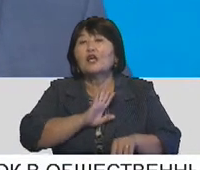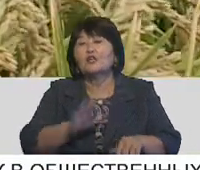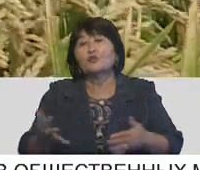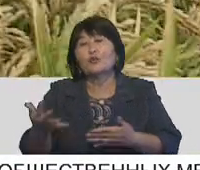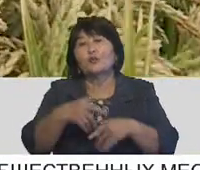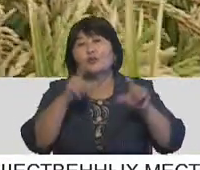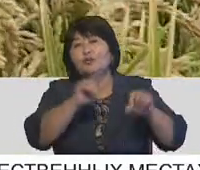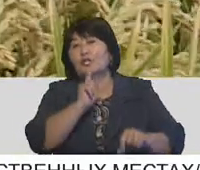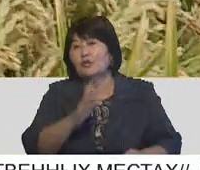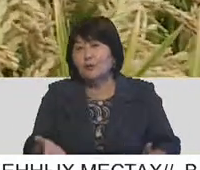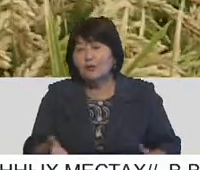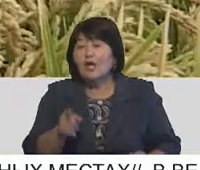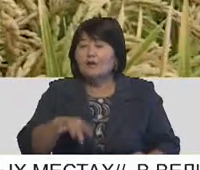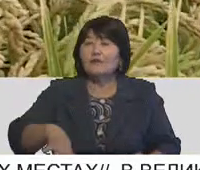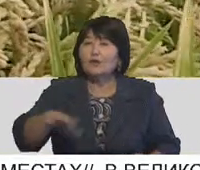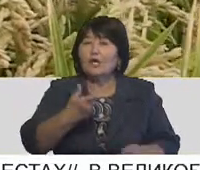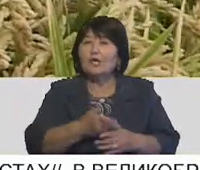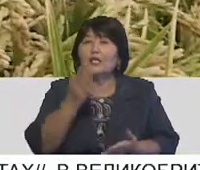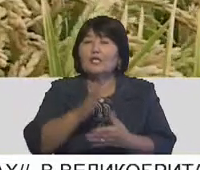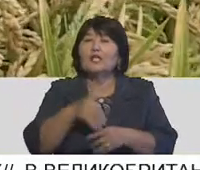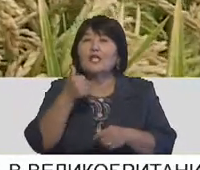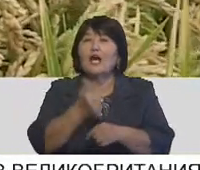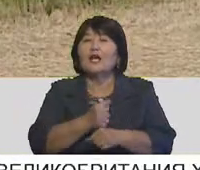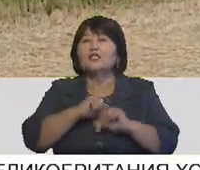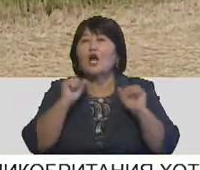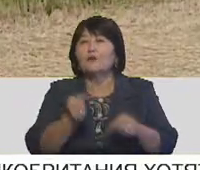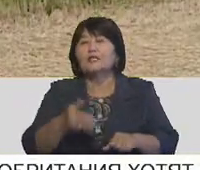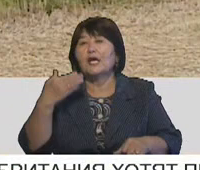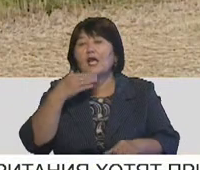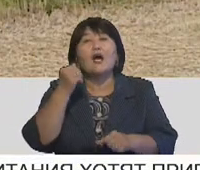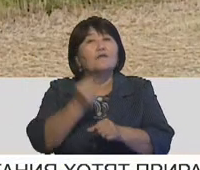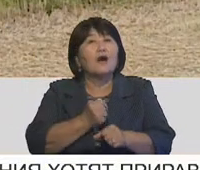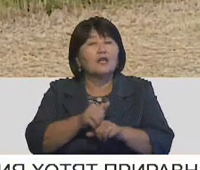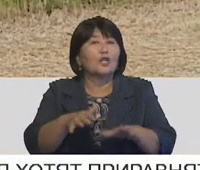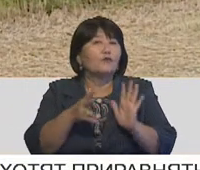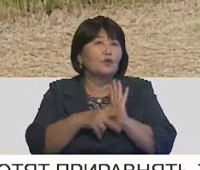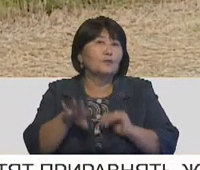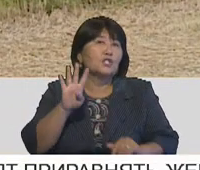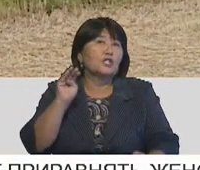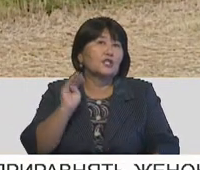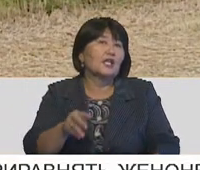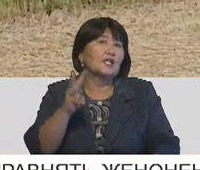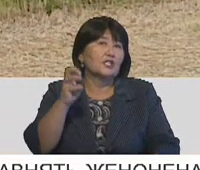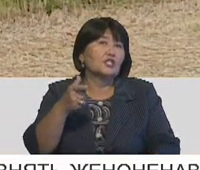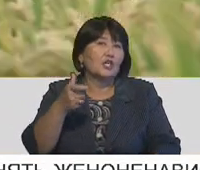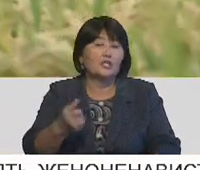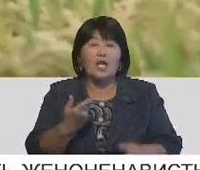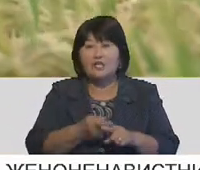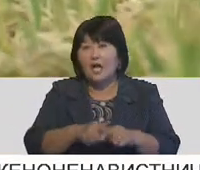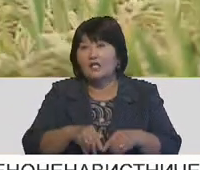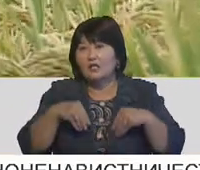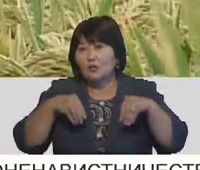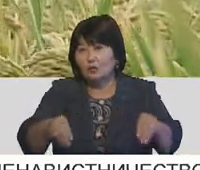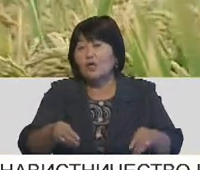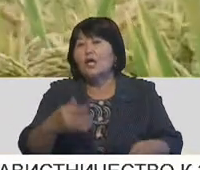населения в этом году в регионе который является основным производителем риса во сделано 84.000 300 Гаро данной культуры